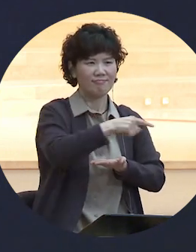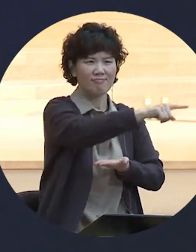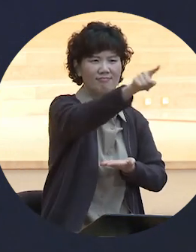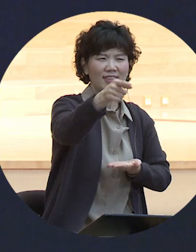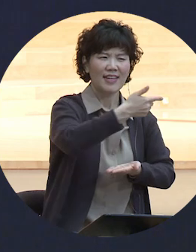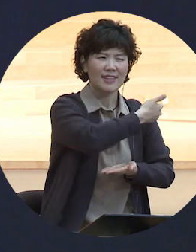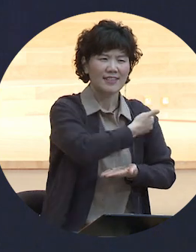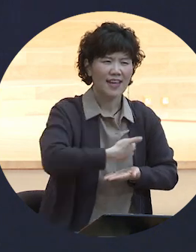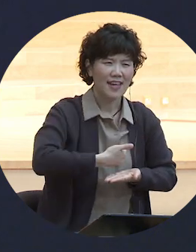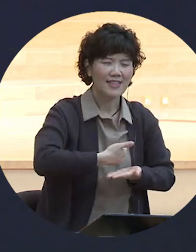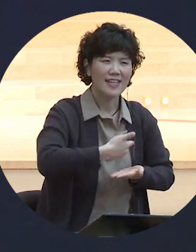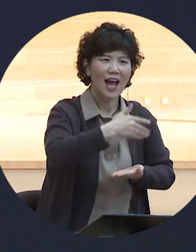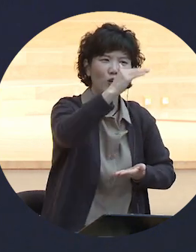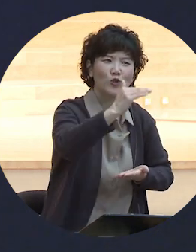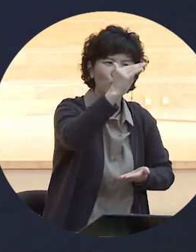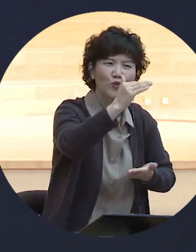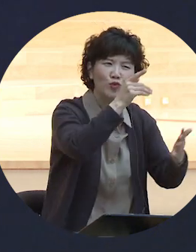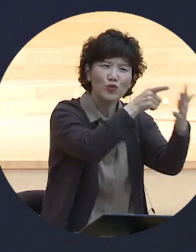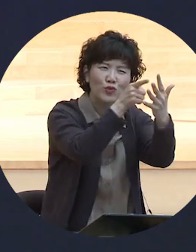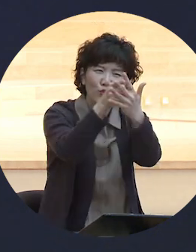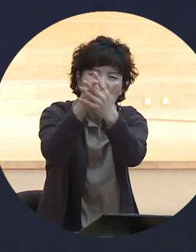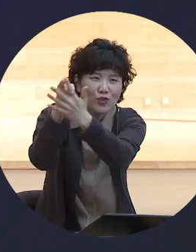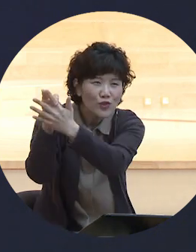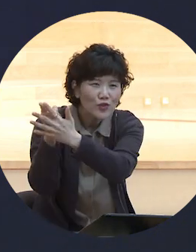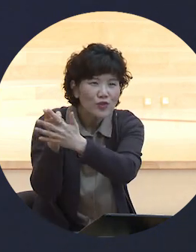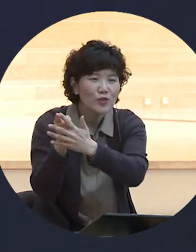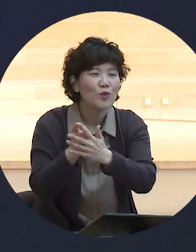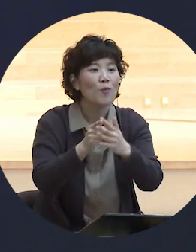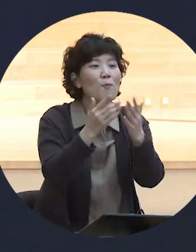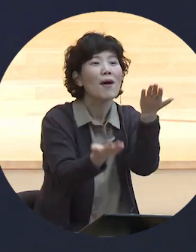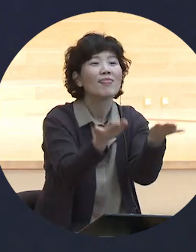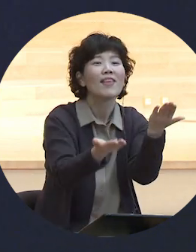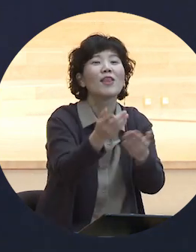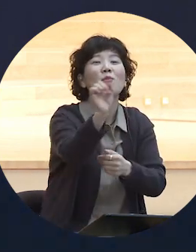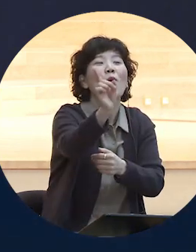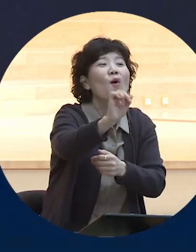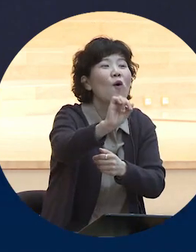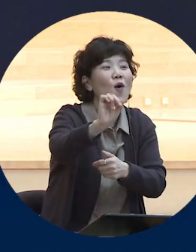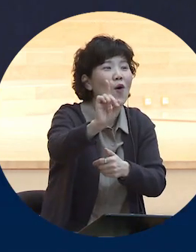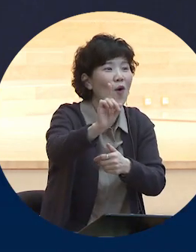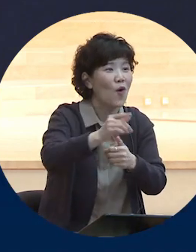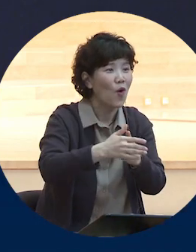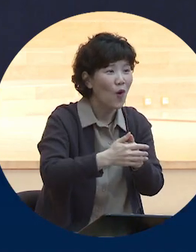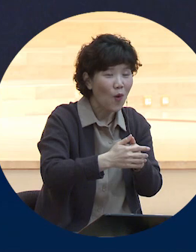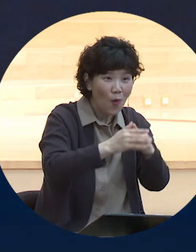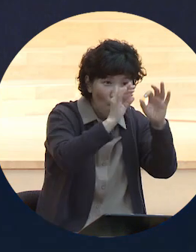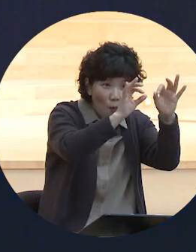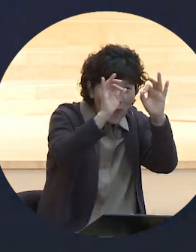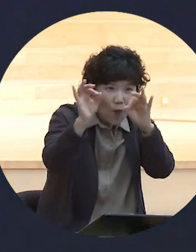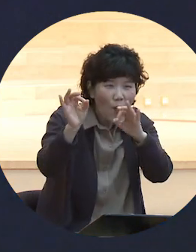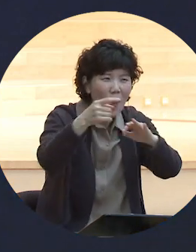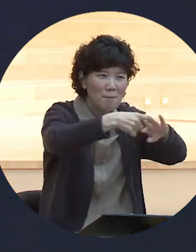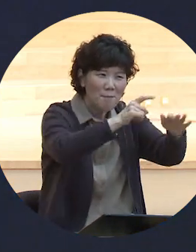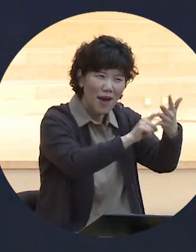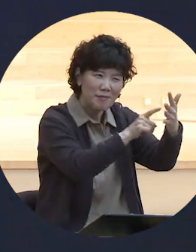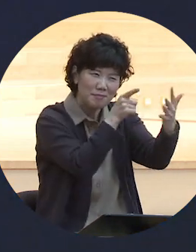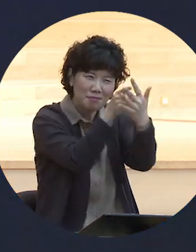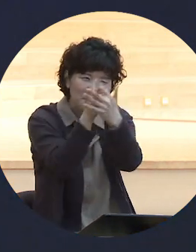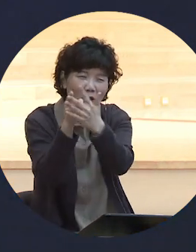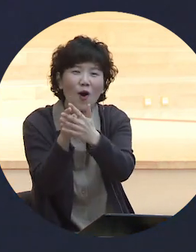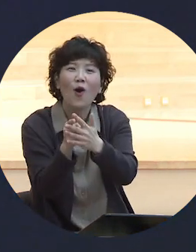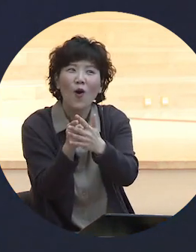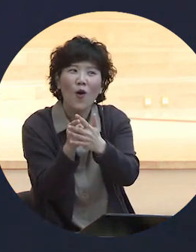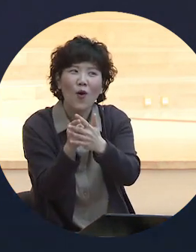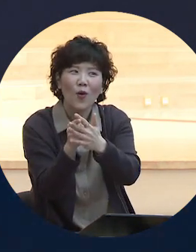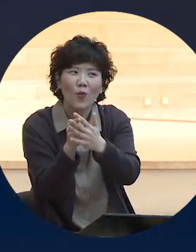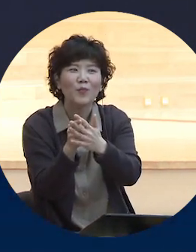수준에 도달했다라고 판단했냐 그게 중요하잖아요. 뭘 보고 뭘 봤길래 마음을 놓고 이렇게 말씀하시는가. 자,